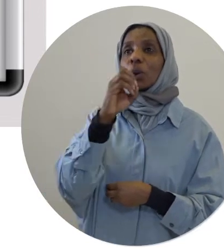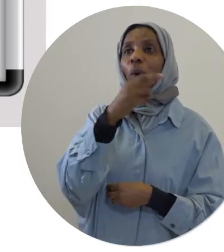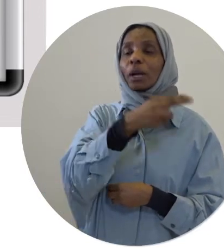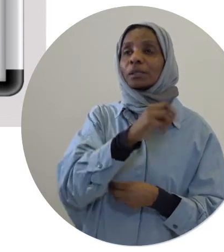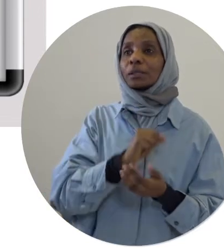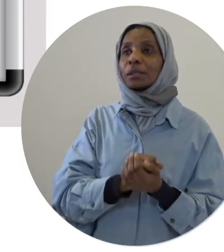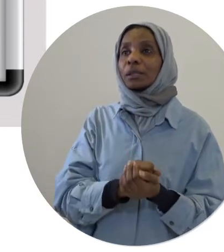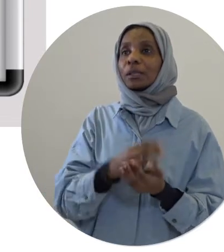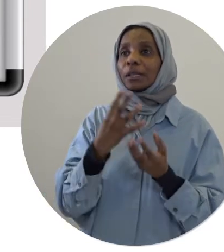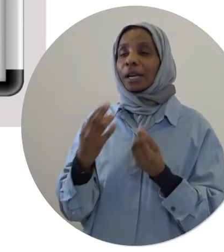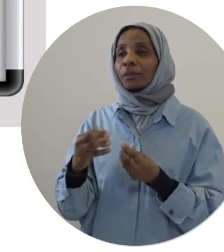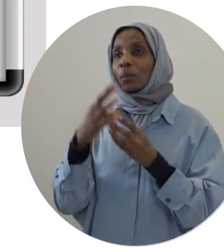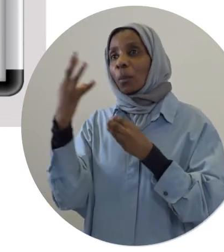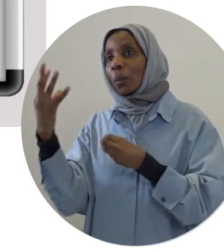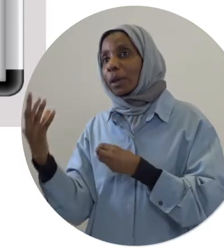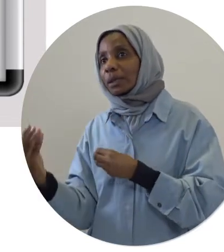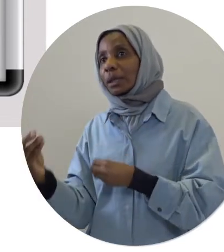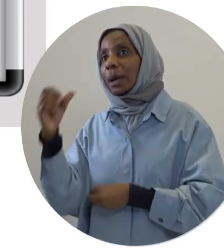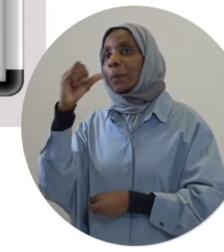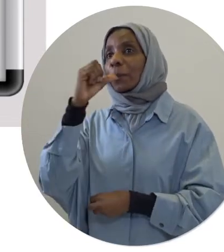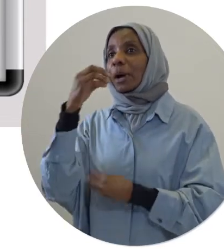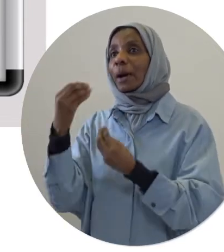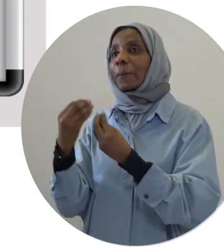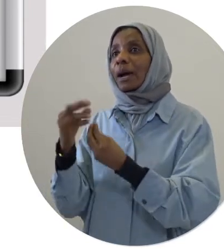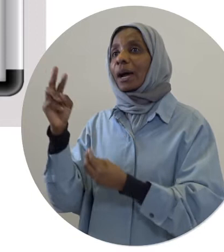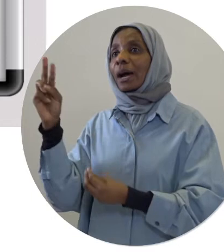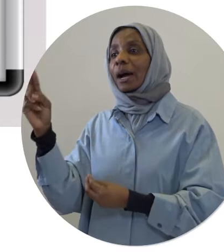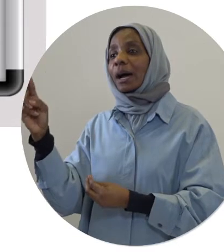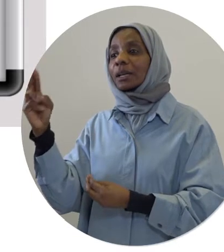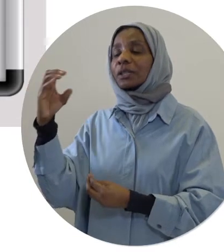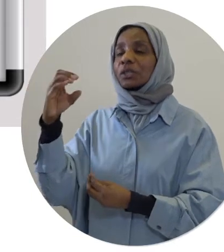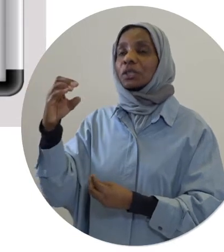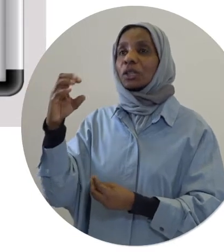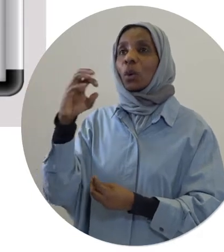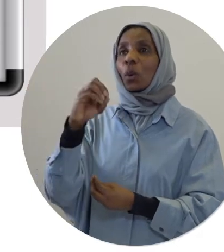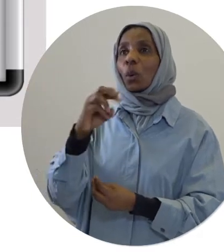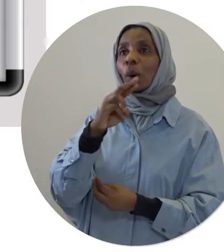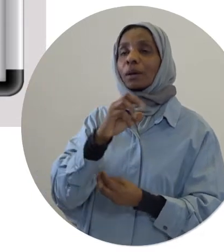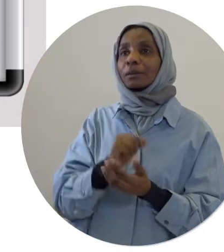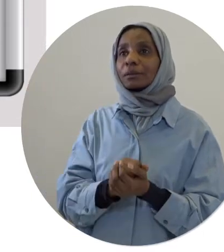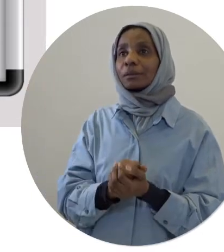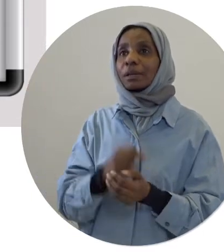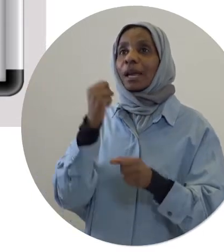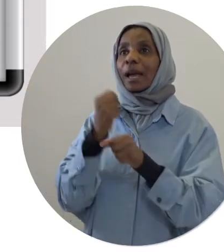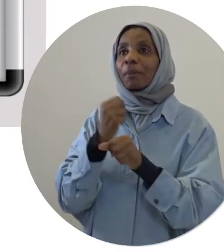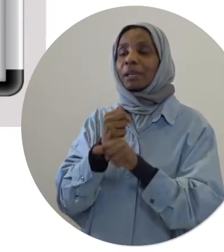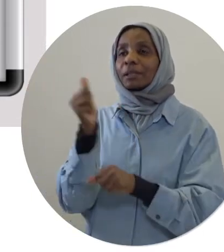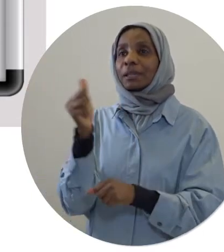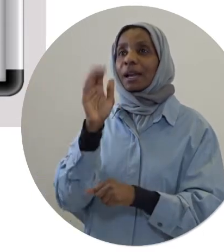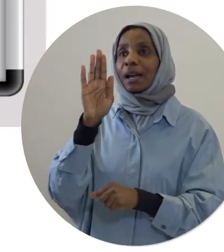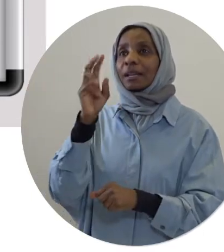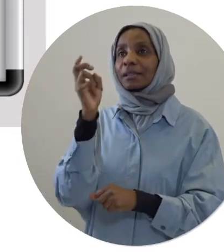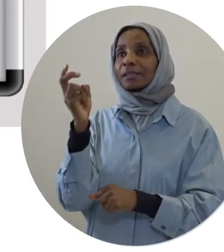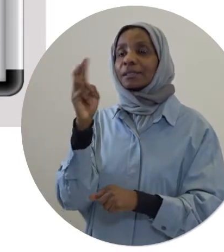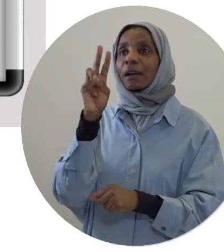والإستر العضوي. هذه العملية تسمى عملية الأسترة. عملية الأسترة هي تفاعل بطيء وغير